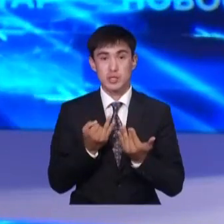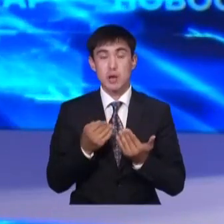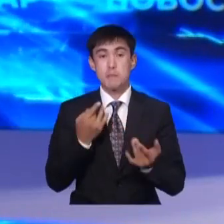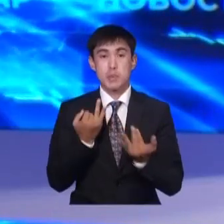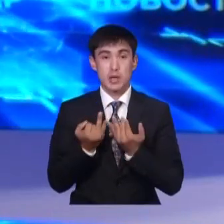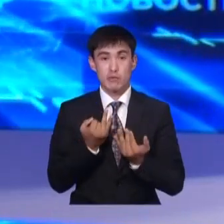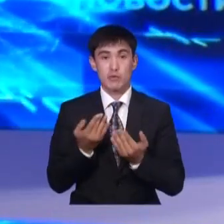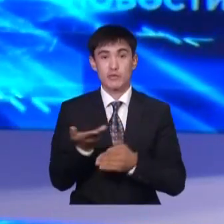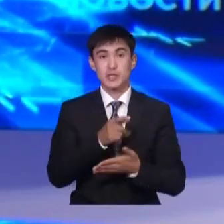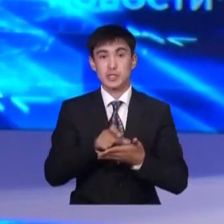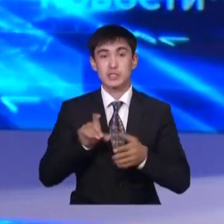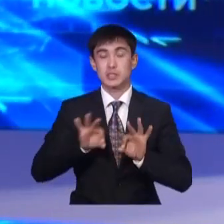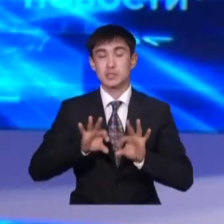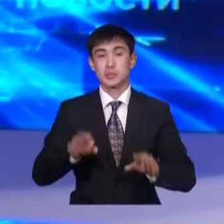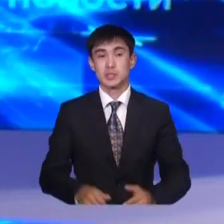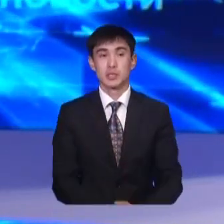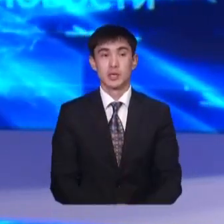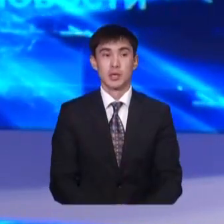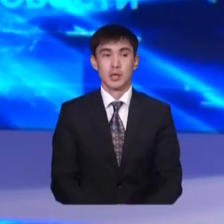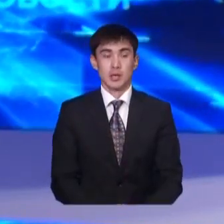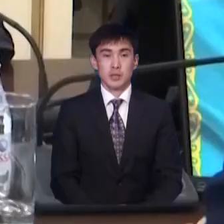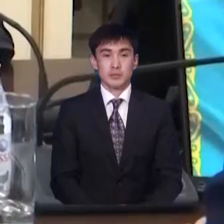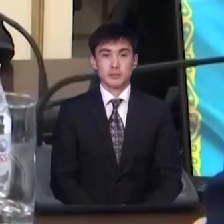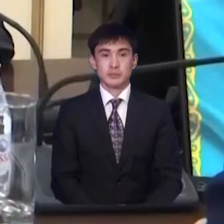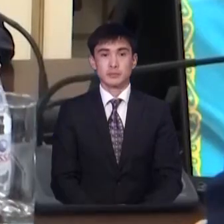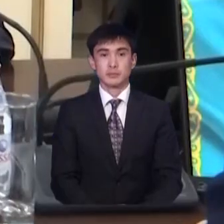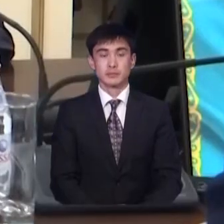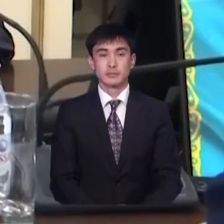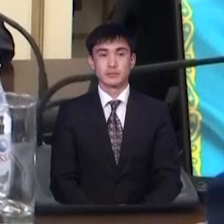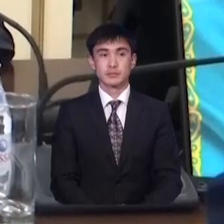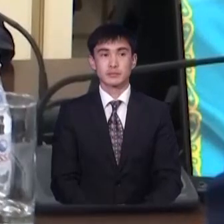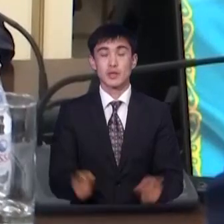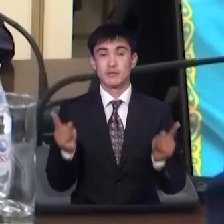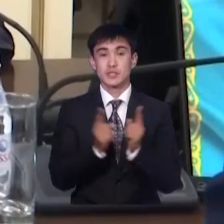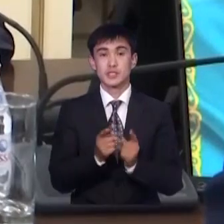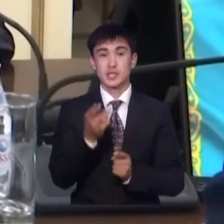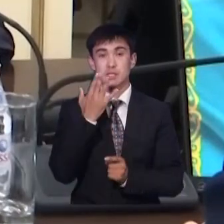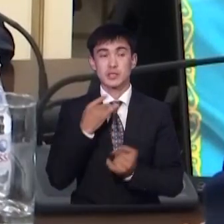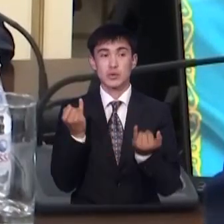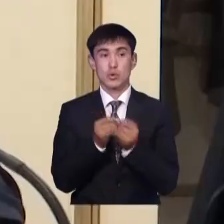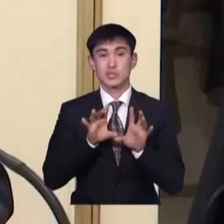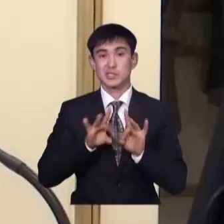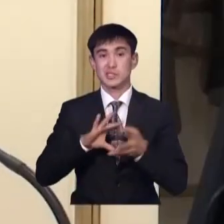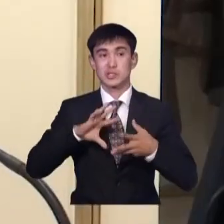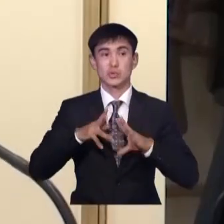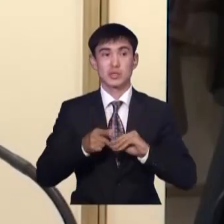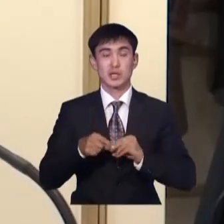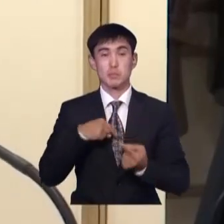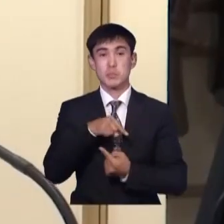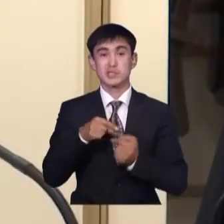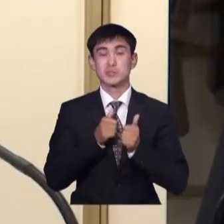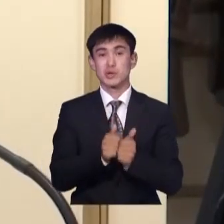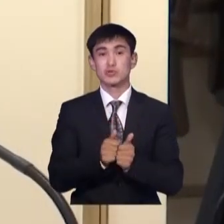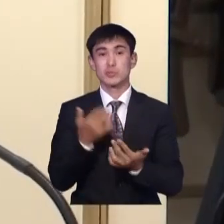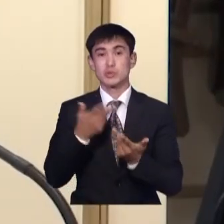обсуждались в ходе переговоров? Расскажет наш корреспондент. В рамках встречи иностранный гость рассказал о результатах